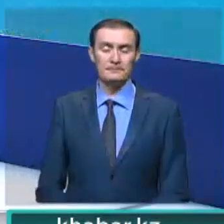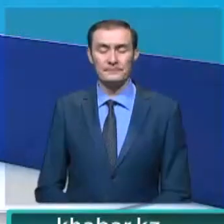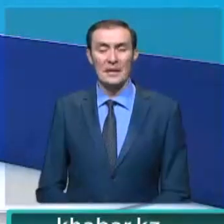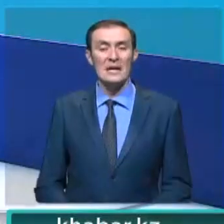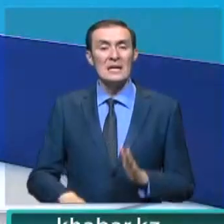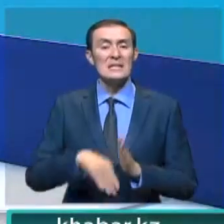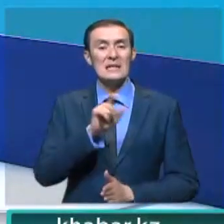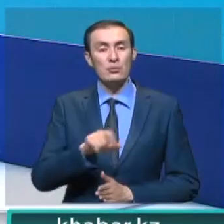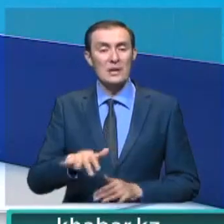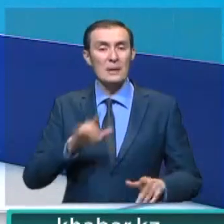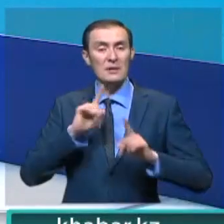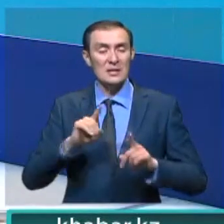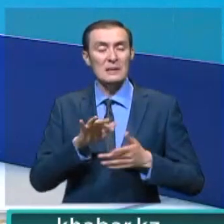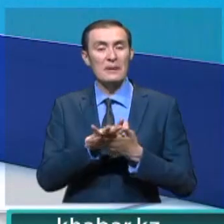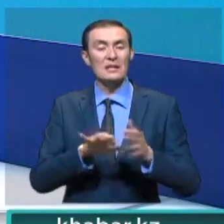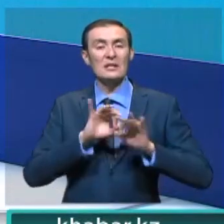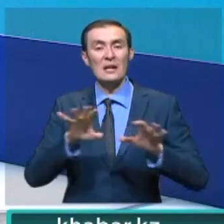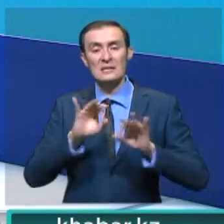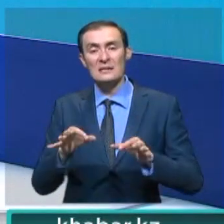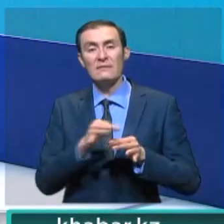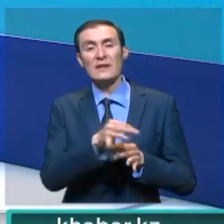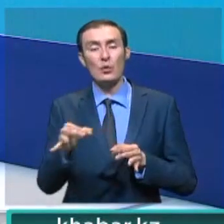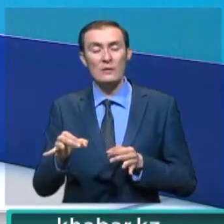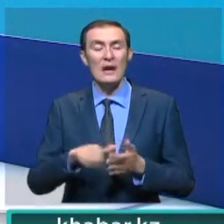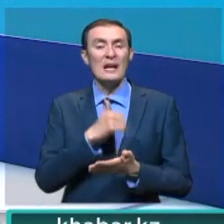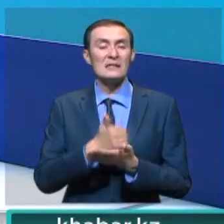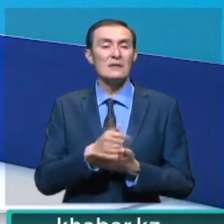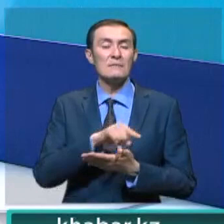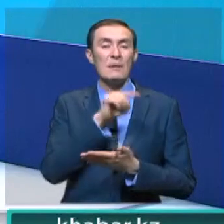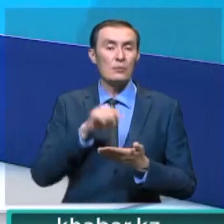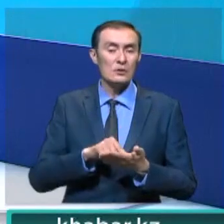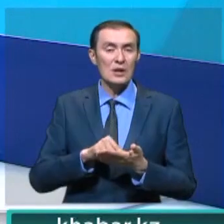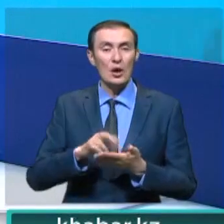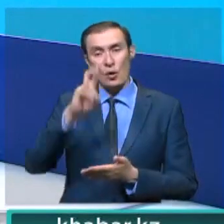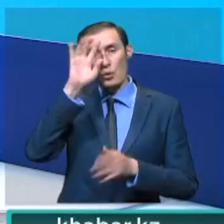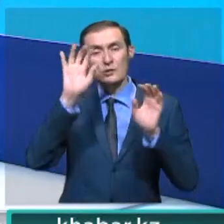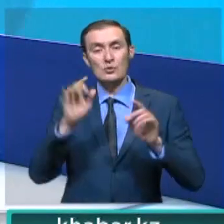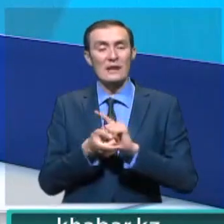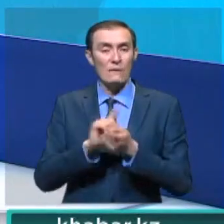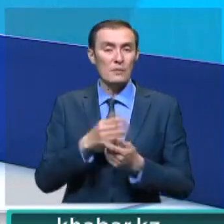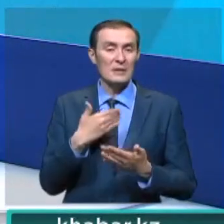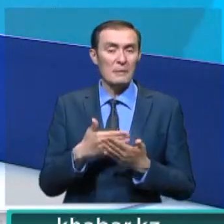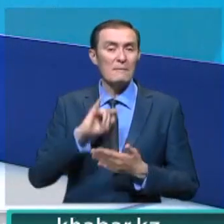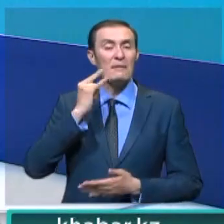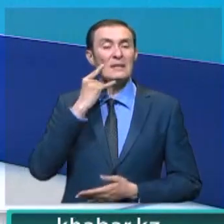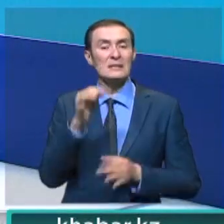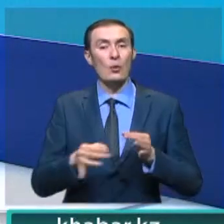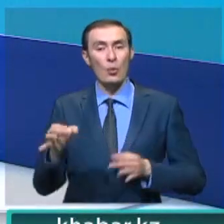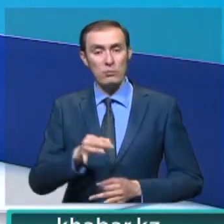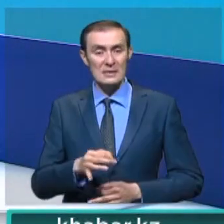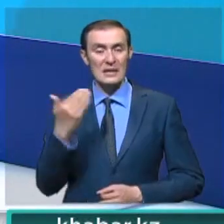Депутаты Мажилиса продолжают разъяснять в регионах основные аспекты предстоящей конституционной реформы. В частности, в Павлодарской области